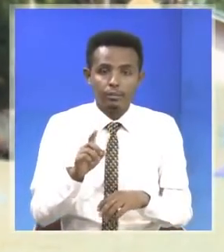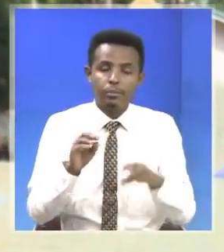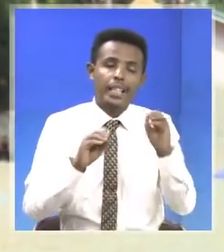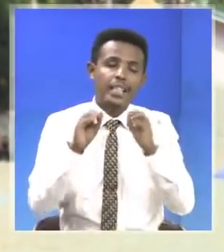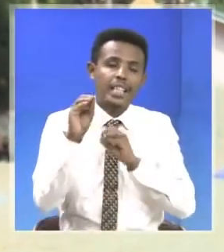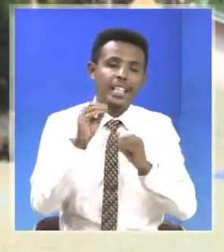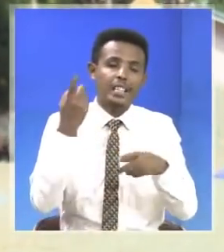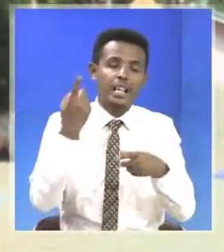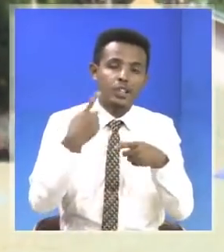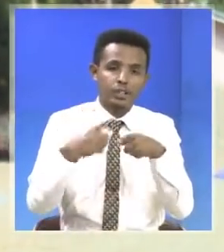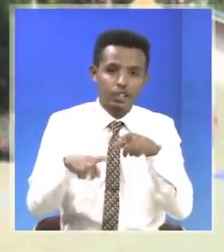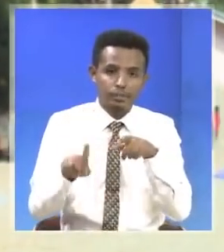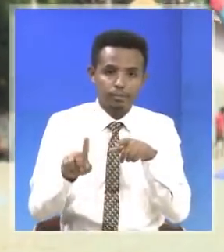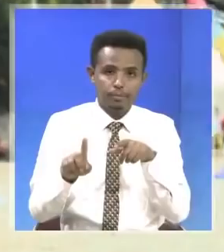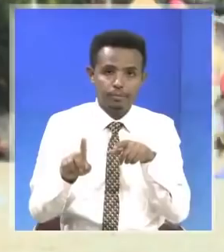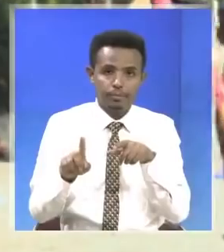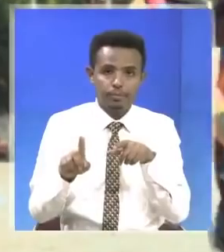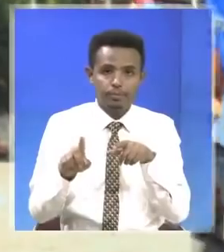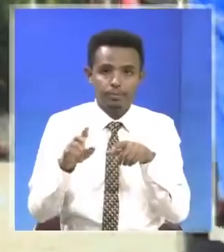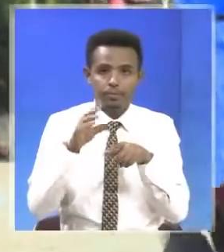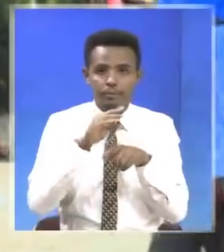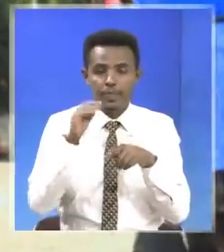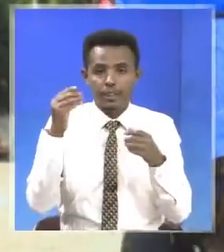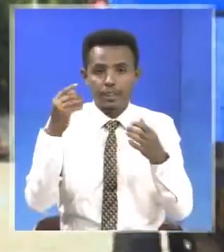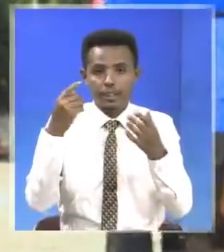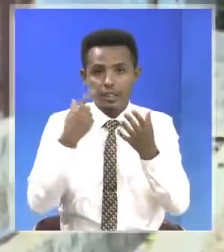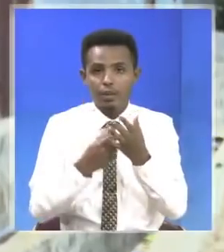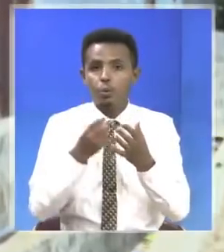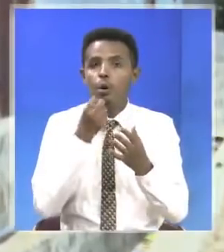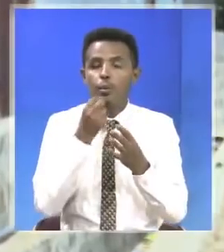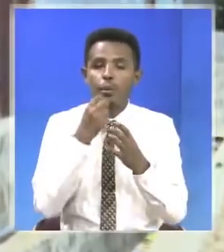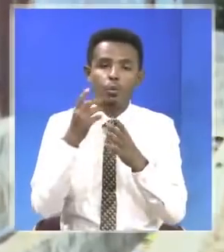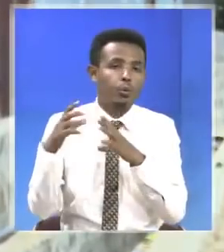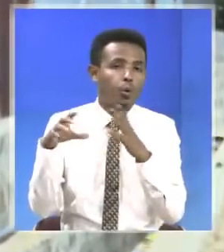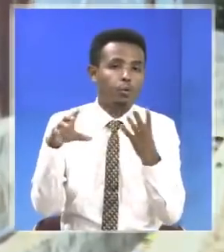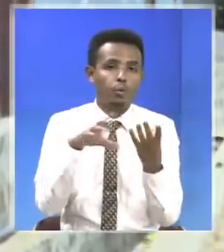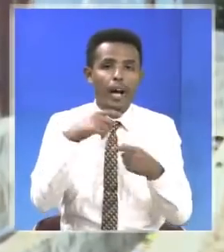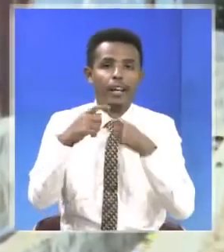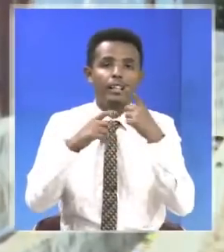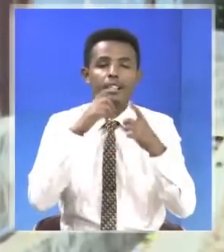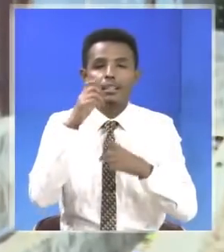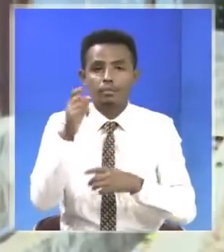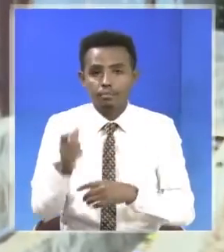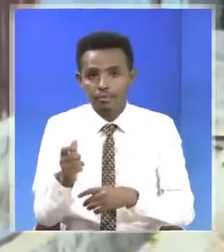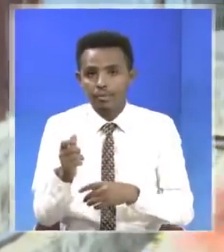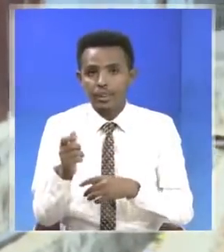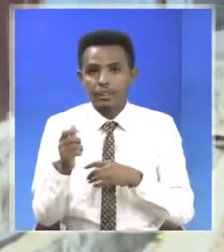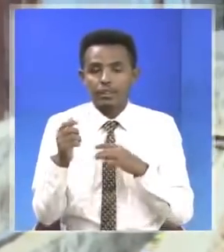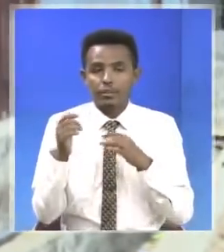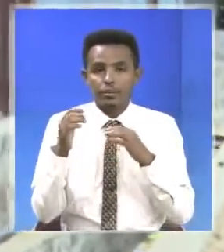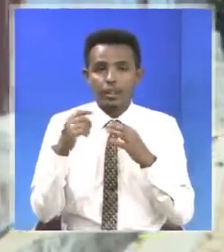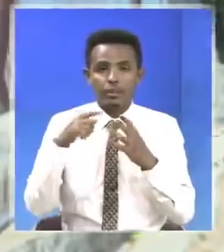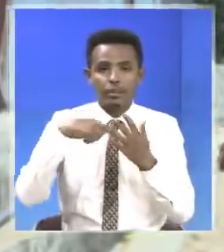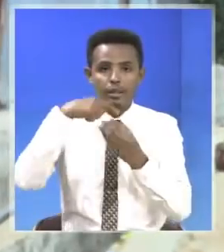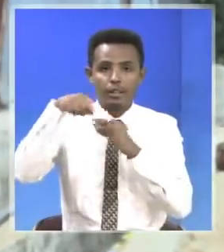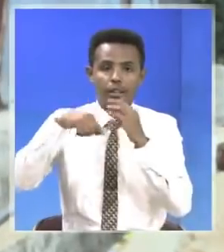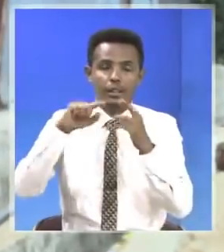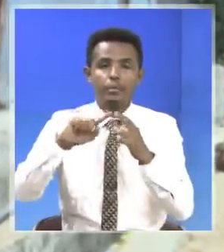መንቀሳቀስ አንችልም። ውሃውም ጎርፉ በደንብ አይሄድልንም። ይሄ በዛ አካባቢ ከዛ ከመነሻው